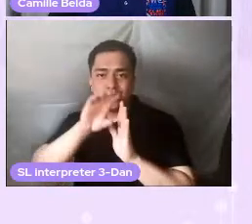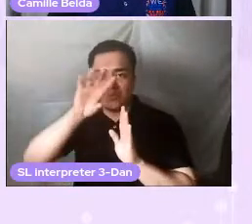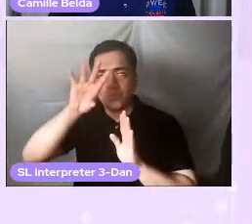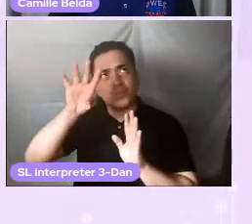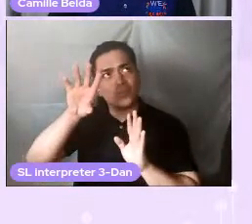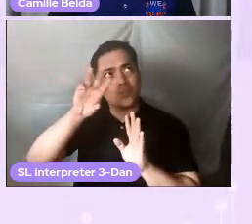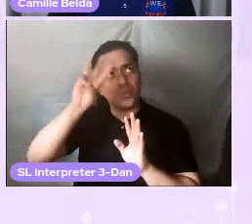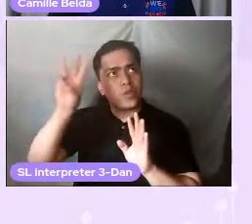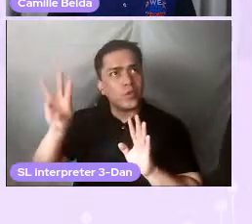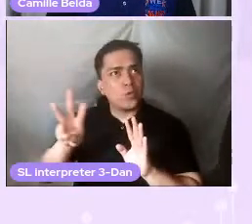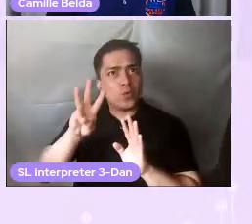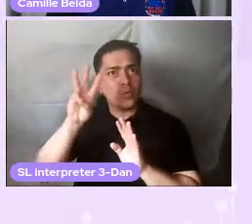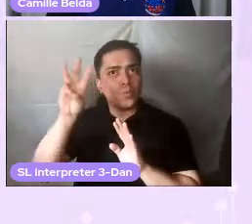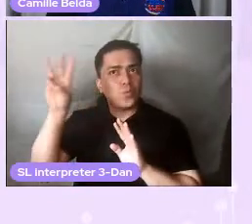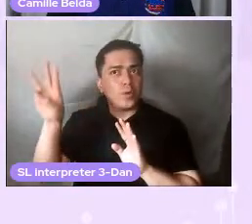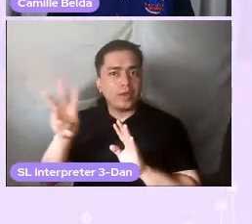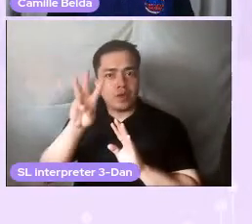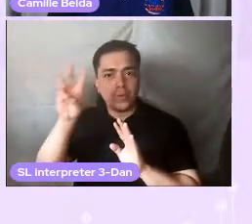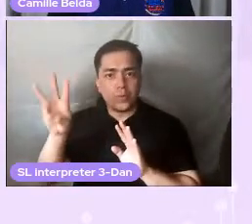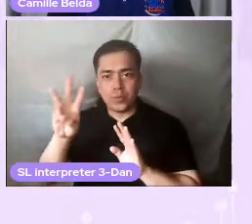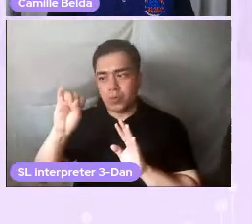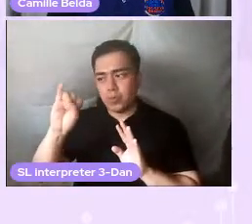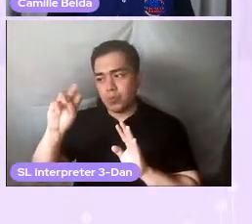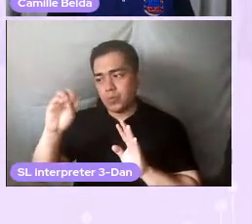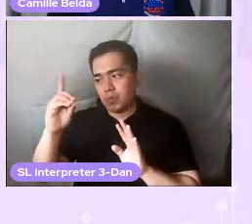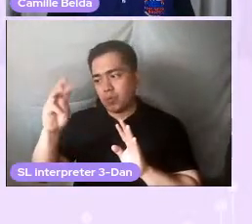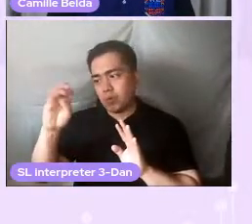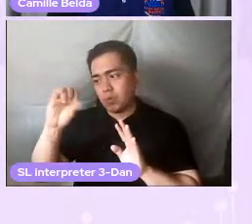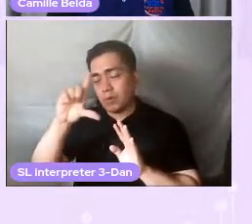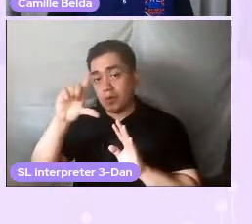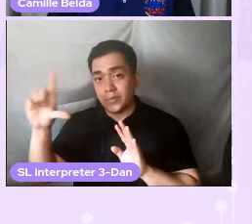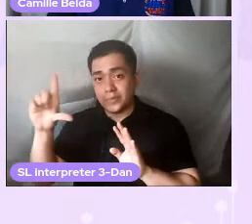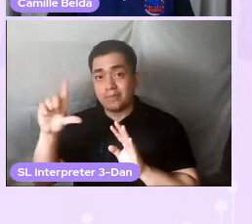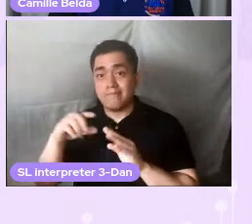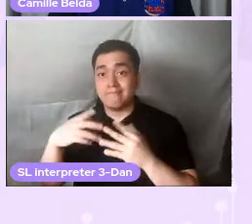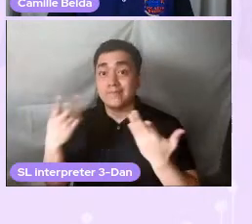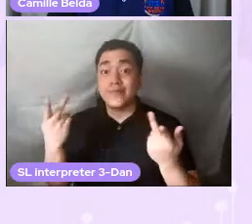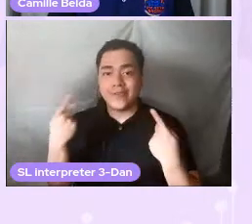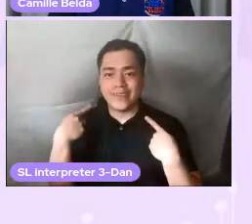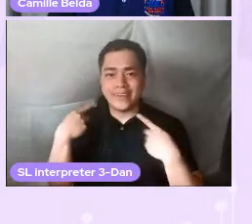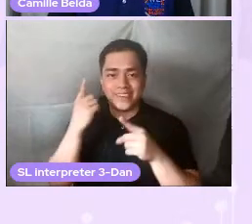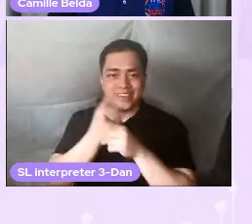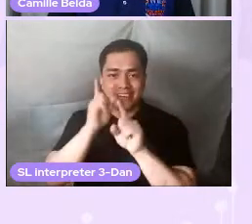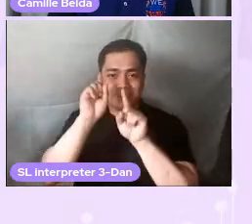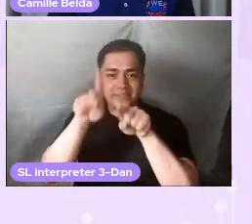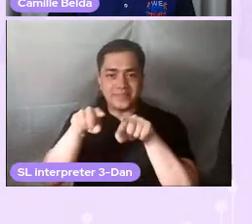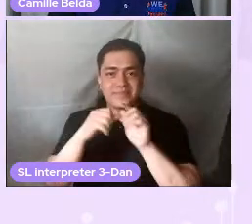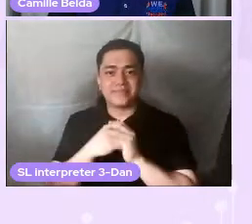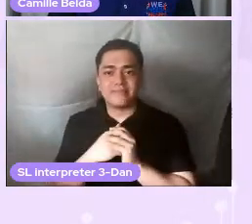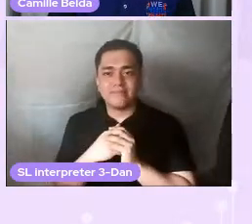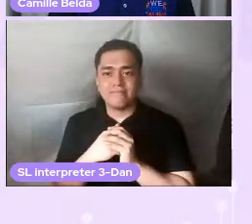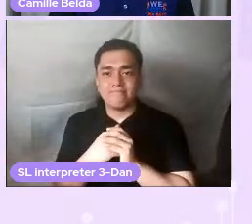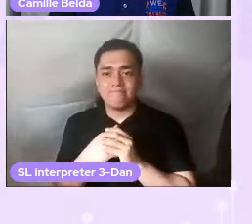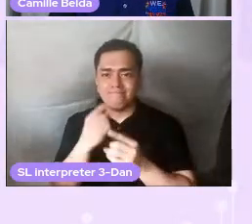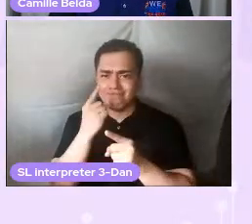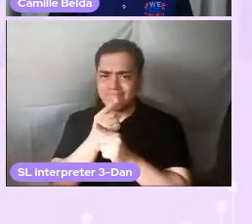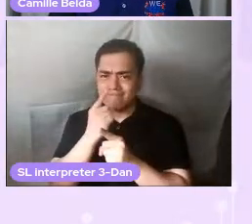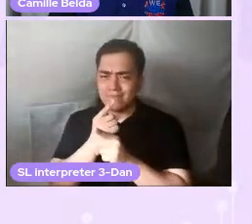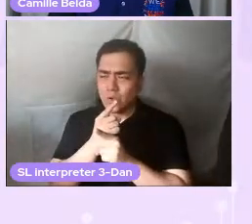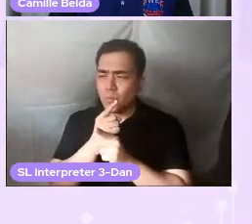2 pesos. May nakakuha na po ng tamang sagot. Ang correct answer po